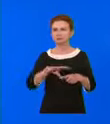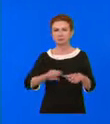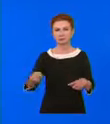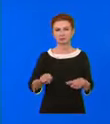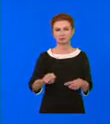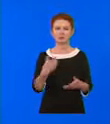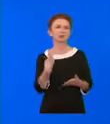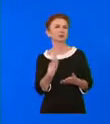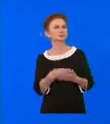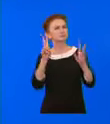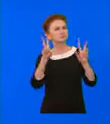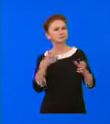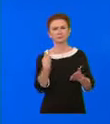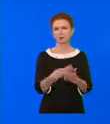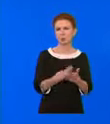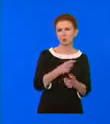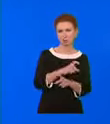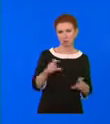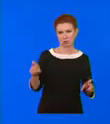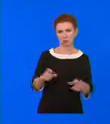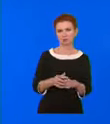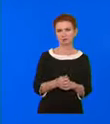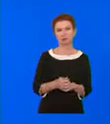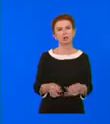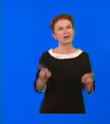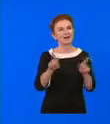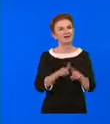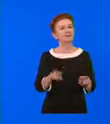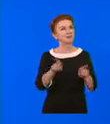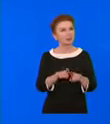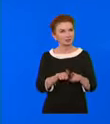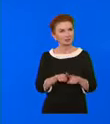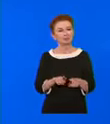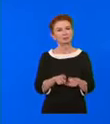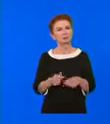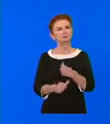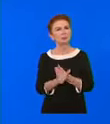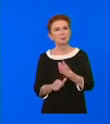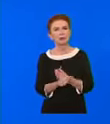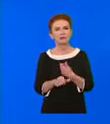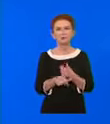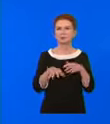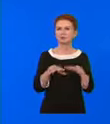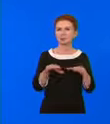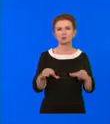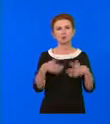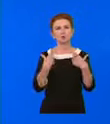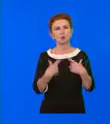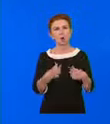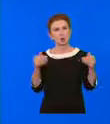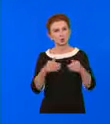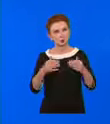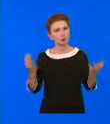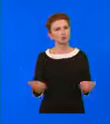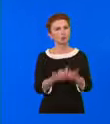sobie czas. Kupujemy czas, ale jednocześnie powodujemy, że dużo więcej osób może ocalić